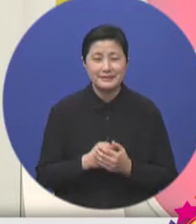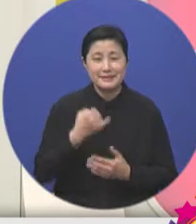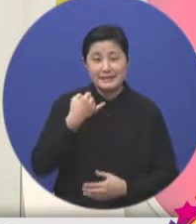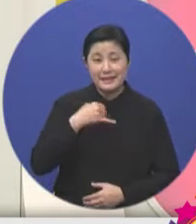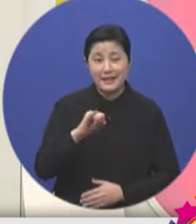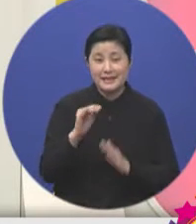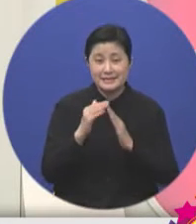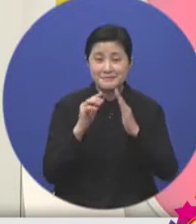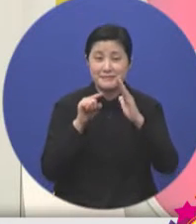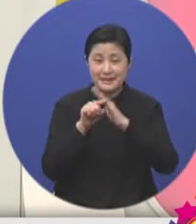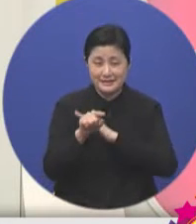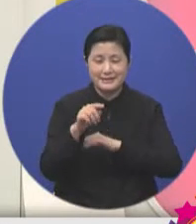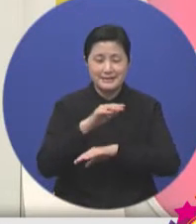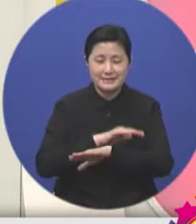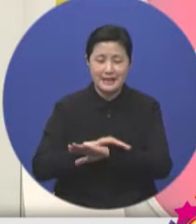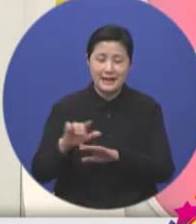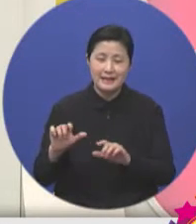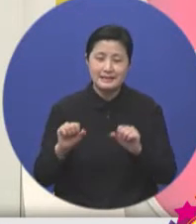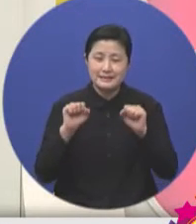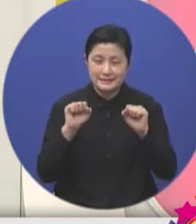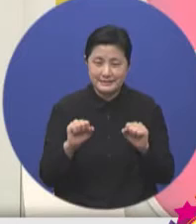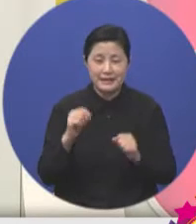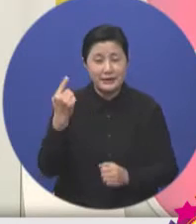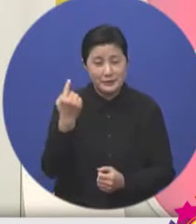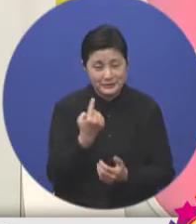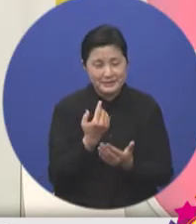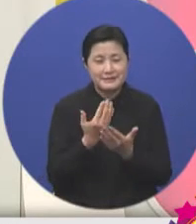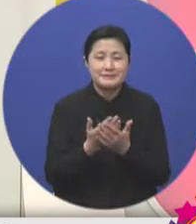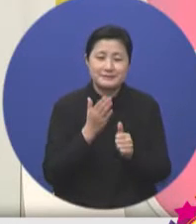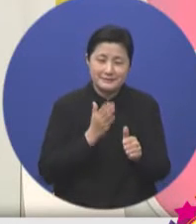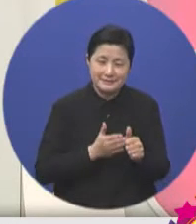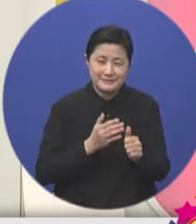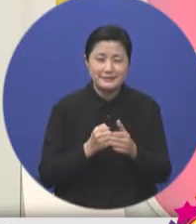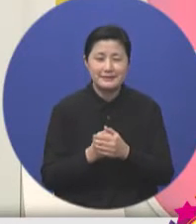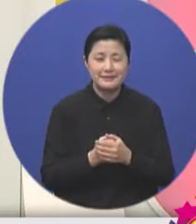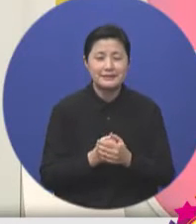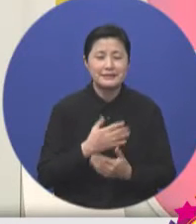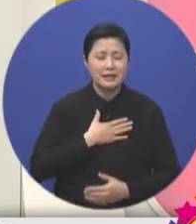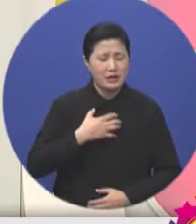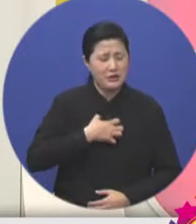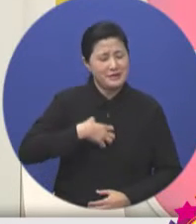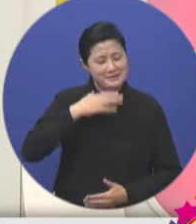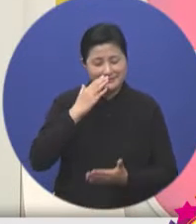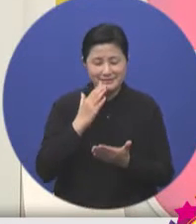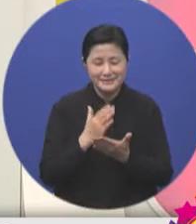딸내미 집에 가가지고 잘 있다가 오시기를 바랍니다. 저는 저 걱정하지 말고